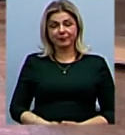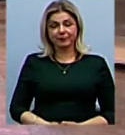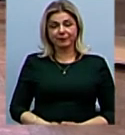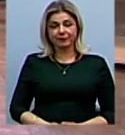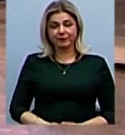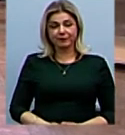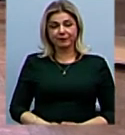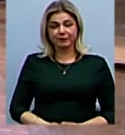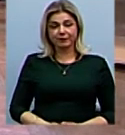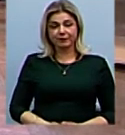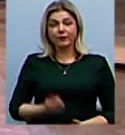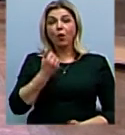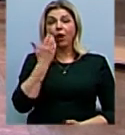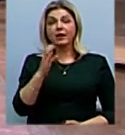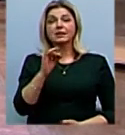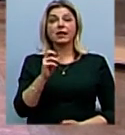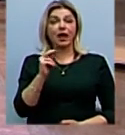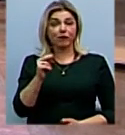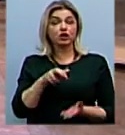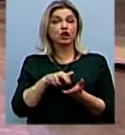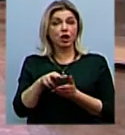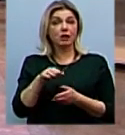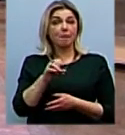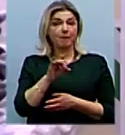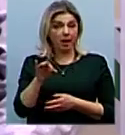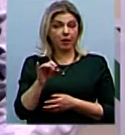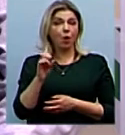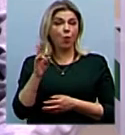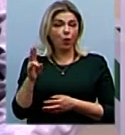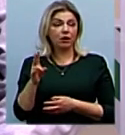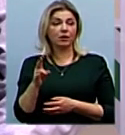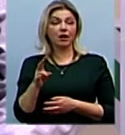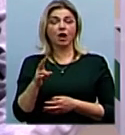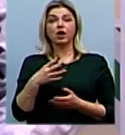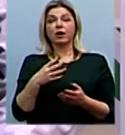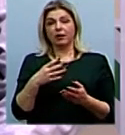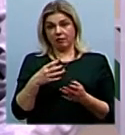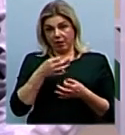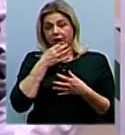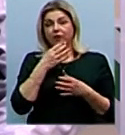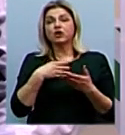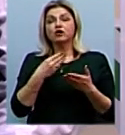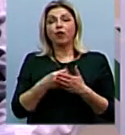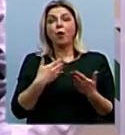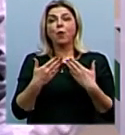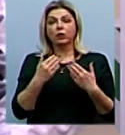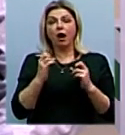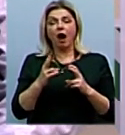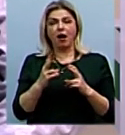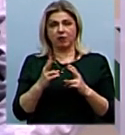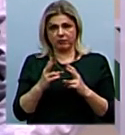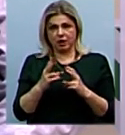Когда Сенкевич шел на мэра, и он подкупал именно своим подходом как западного